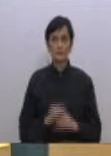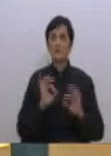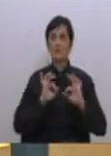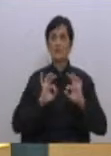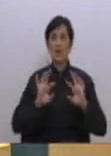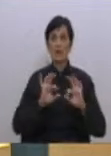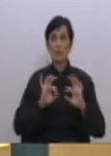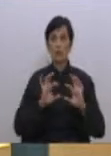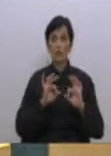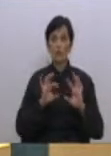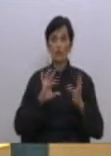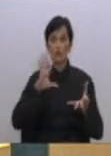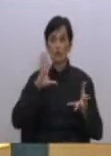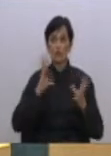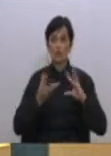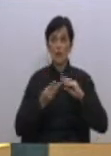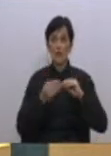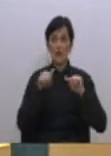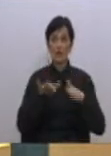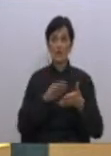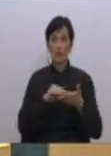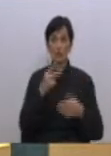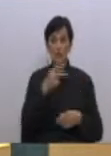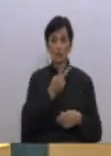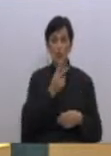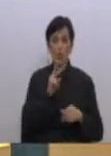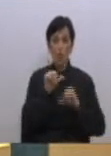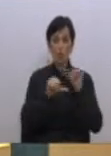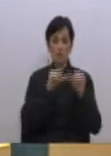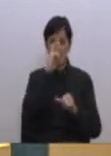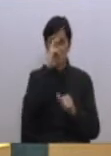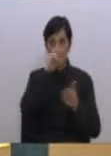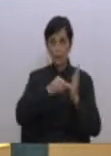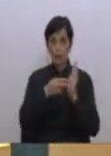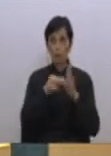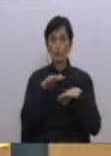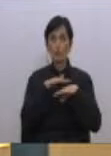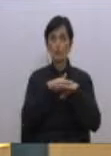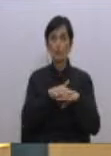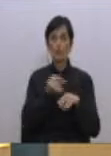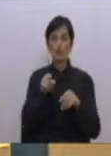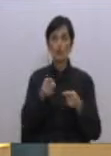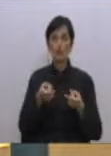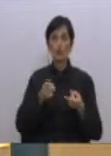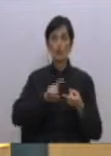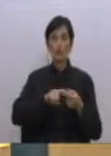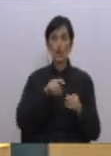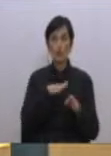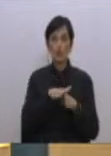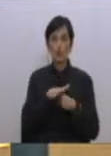Წარმოგიდგეთ შემაჯამებელ დასკვნას 2022 წლის სახელმწიფო ბიუჯეტის შესრულებასთან დაკავშირებით.